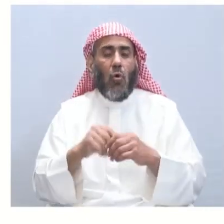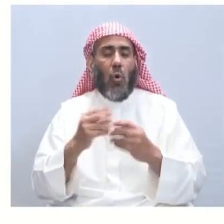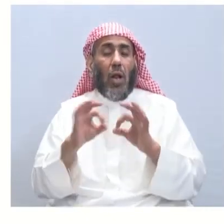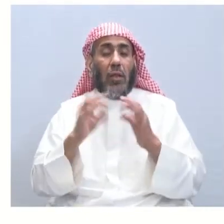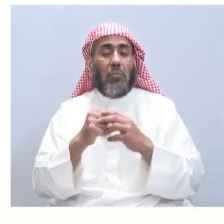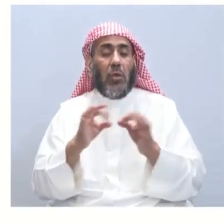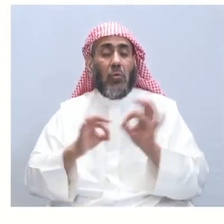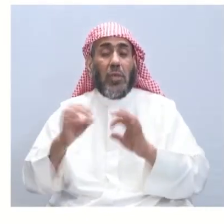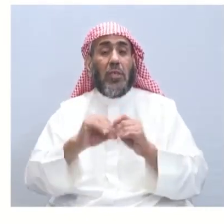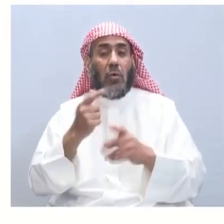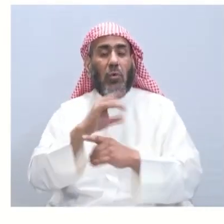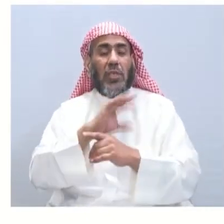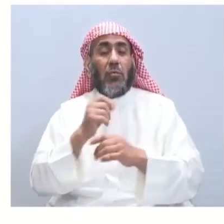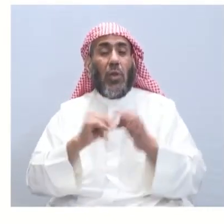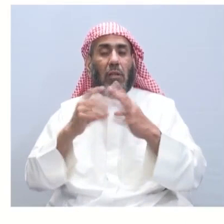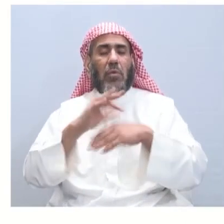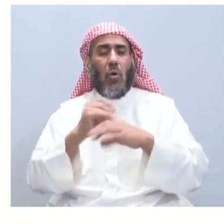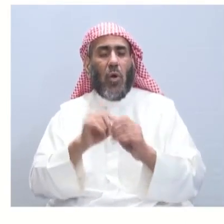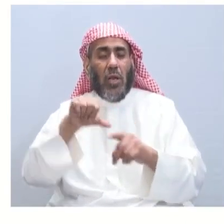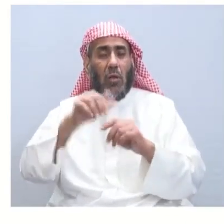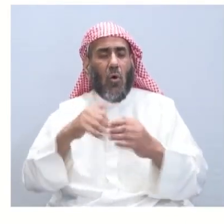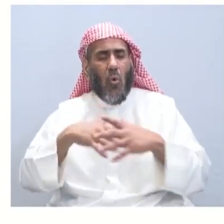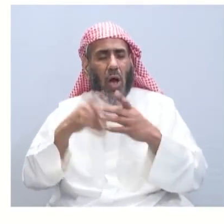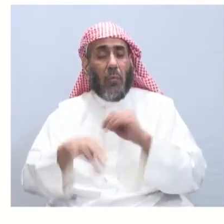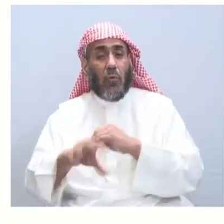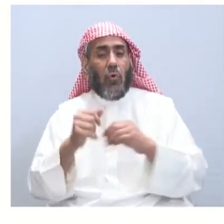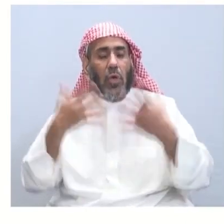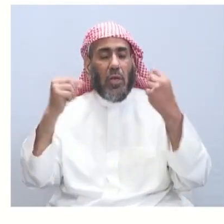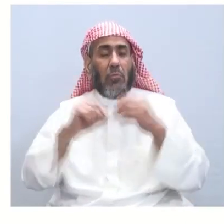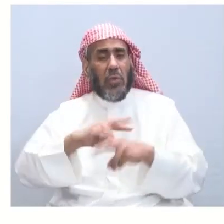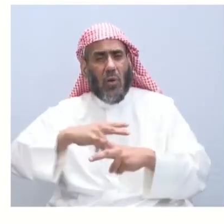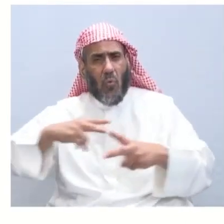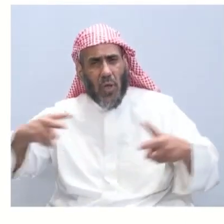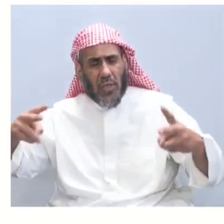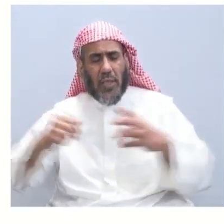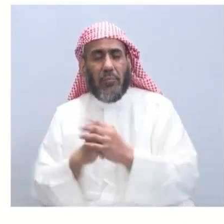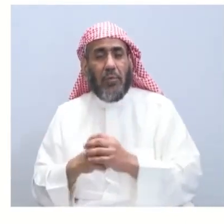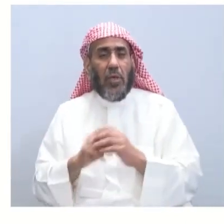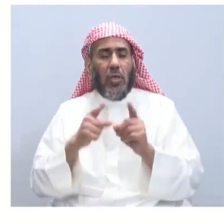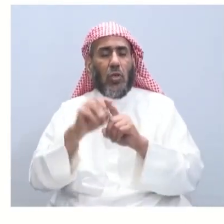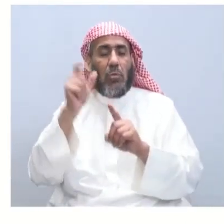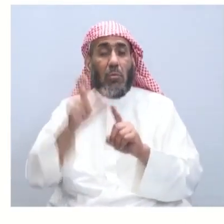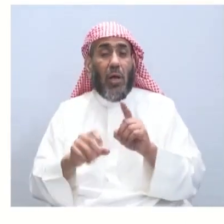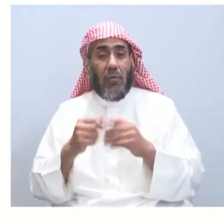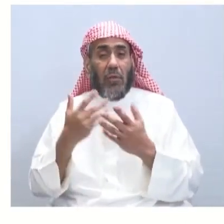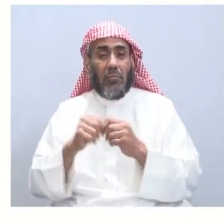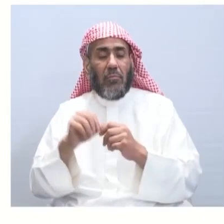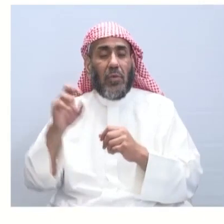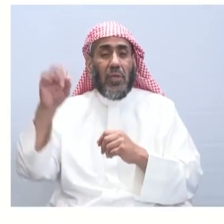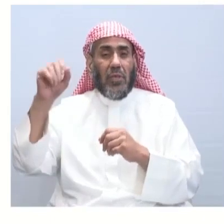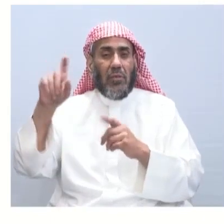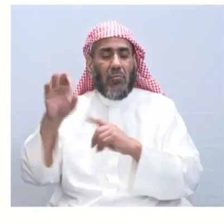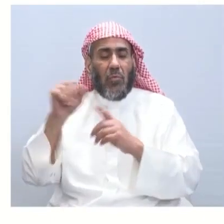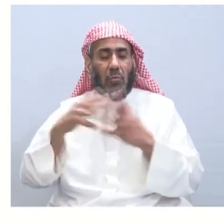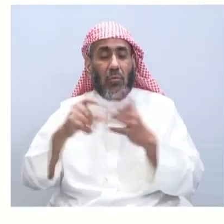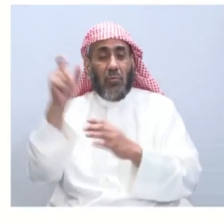الاجتماعيه والسياسيه والاقتصاديه والادبيه والنقديه واغلب فروع العلم والمعرفه معنى انها تنوعت كثيرا اشهر كتاب المقاله في الادب العربي الحديث اجتذبت